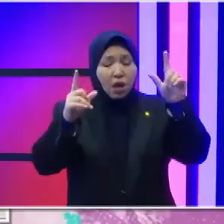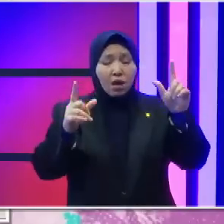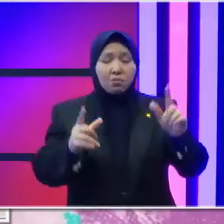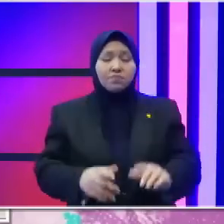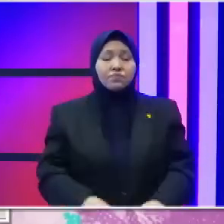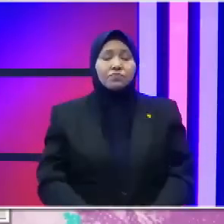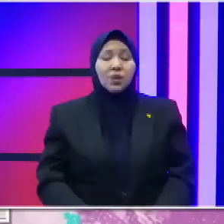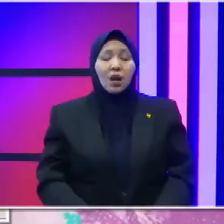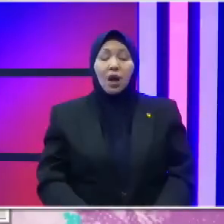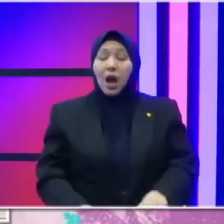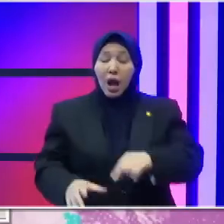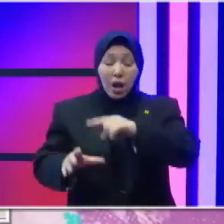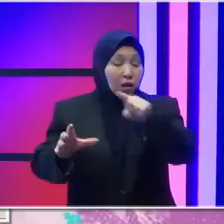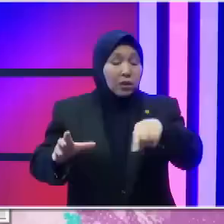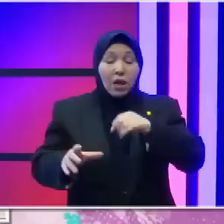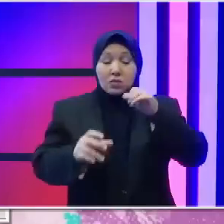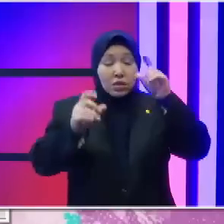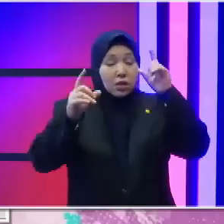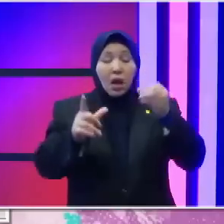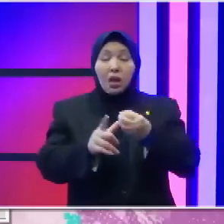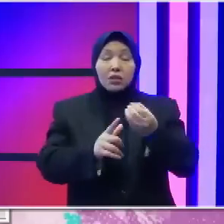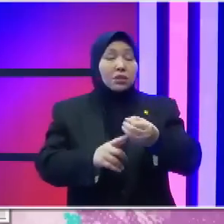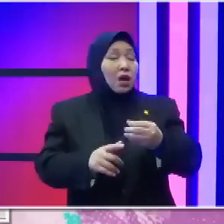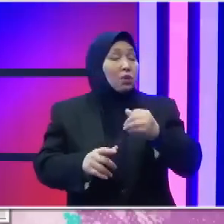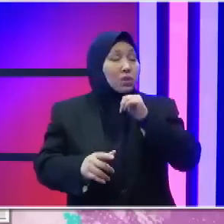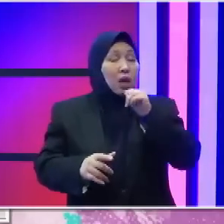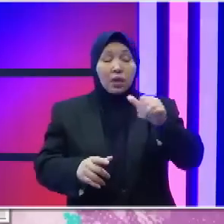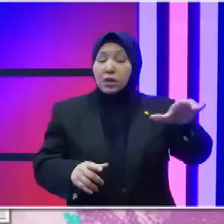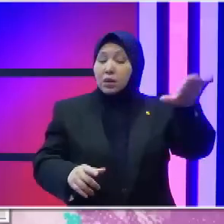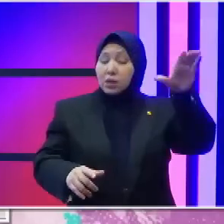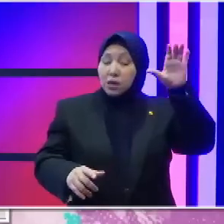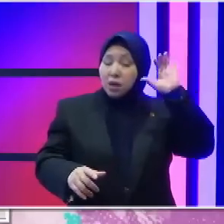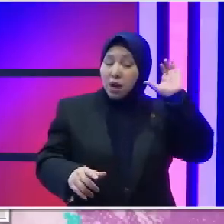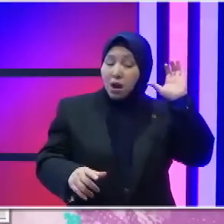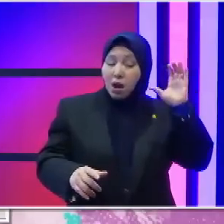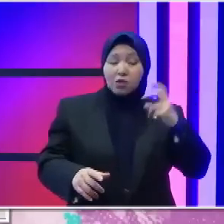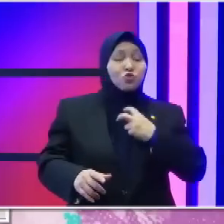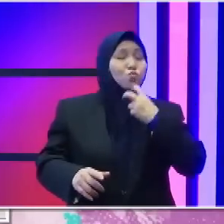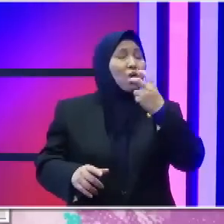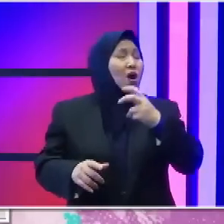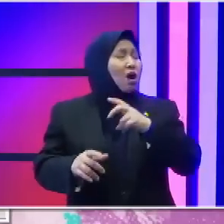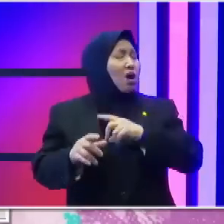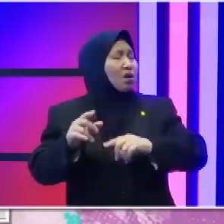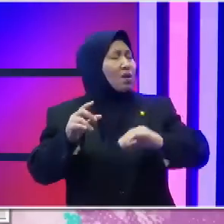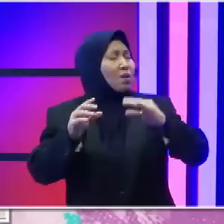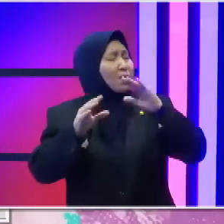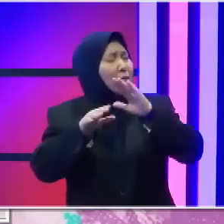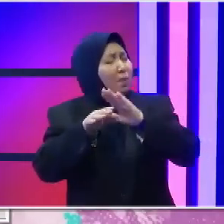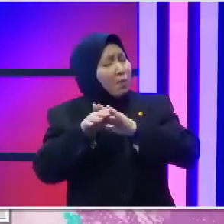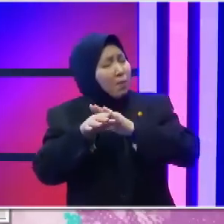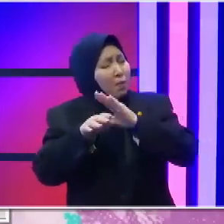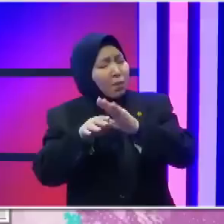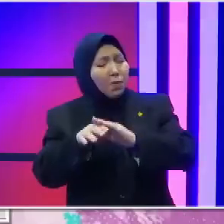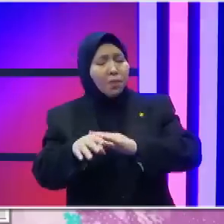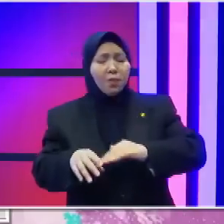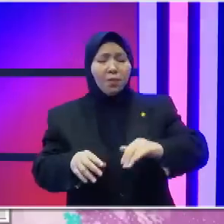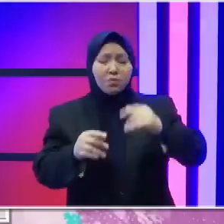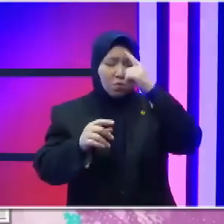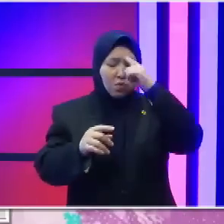ahad hal tuhissu minhum min ahadin